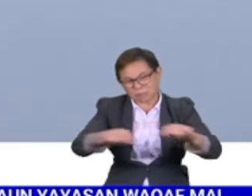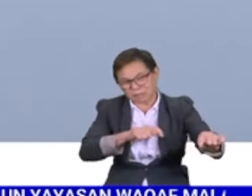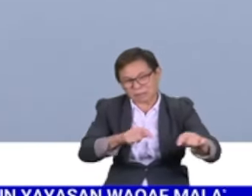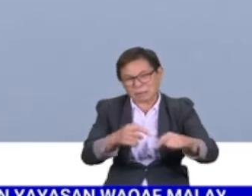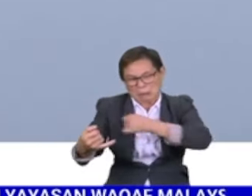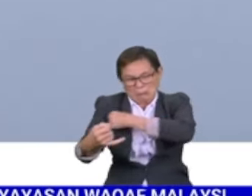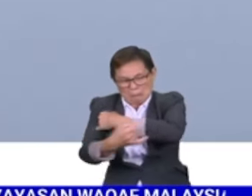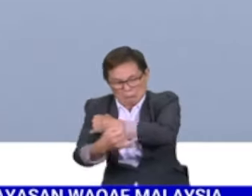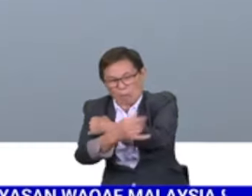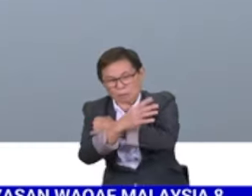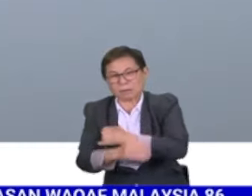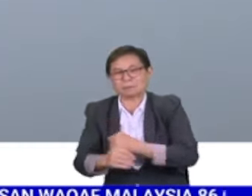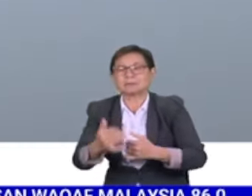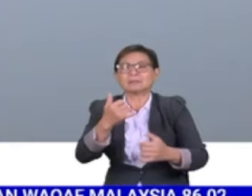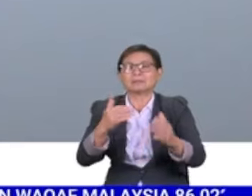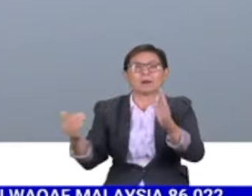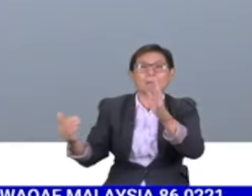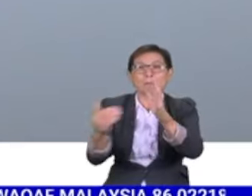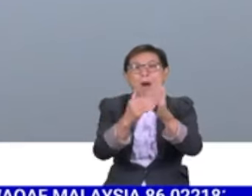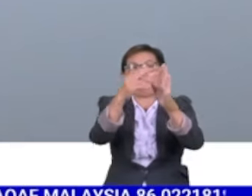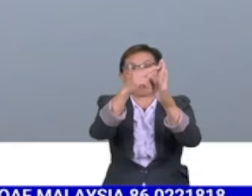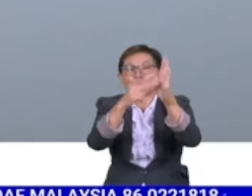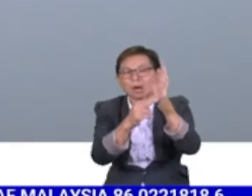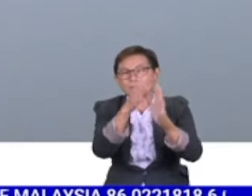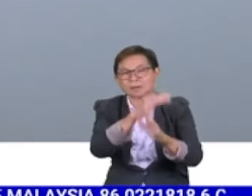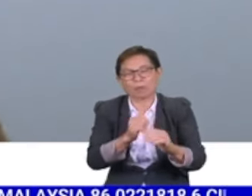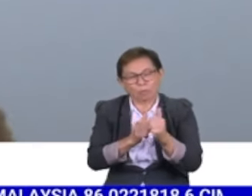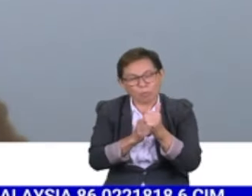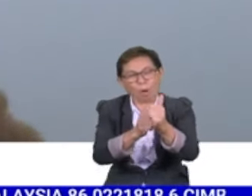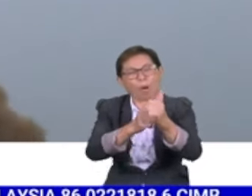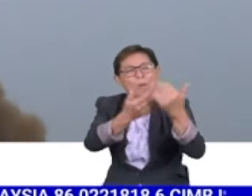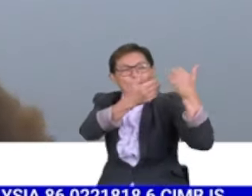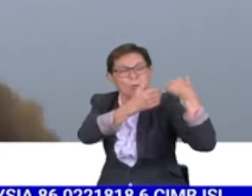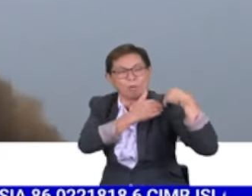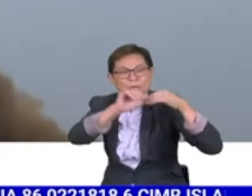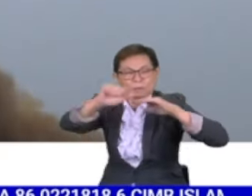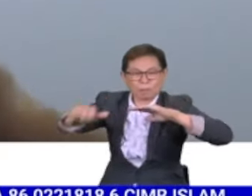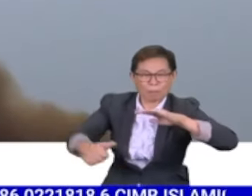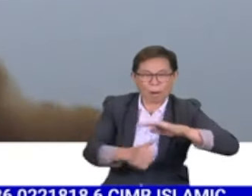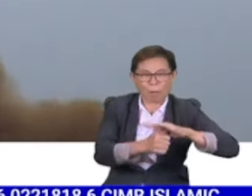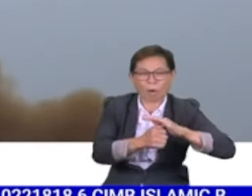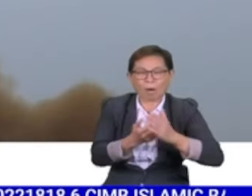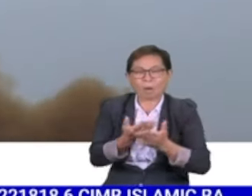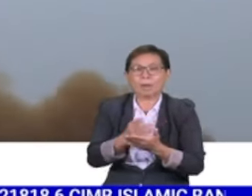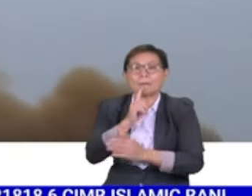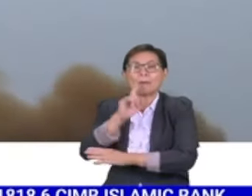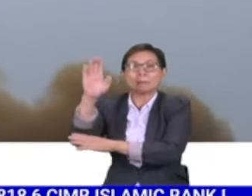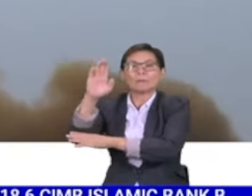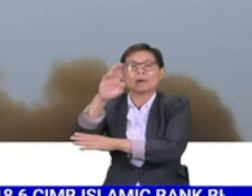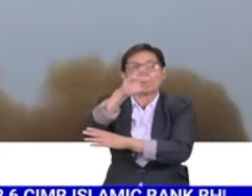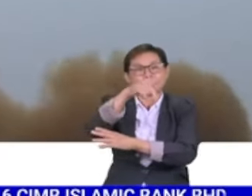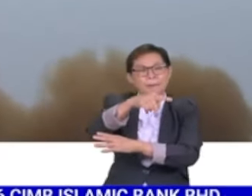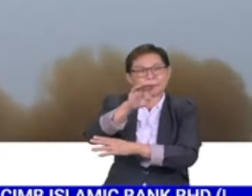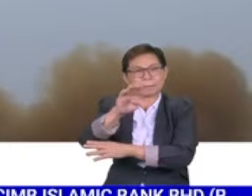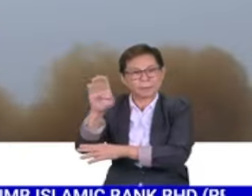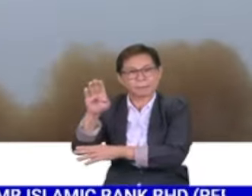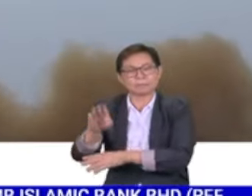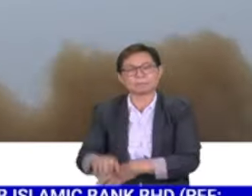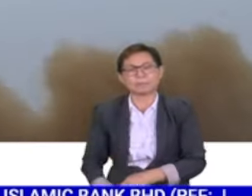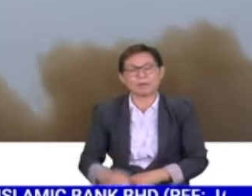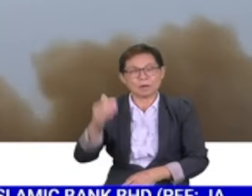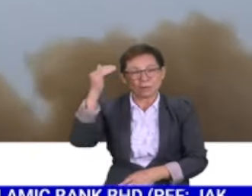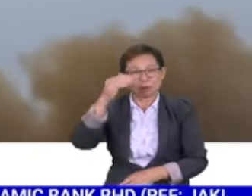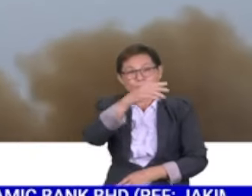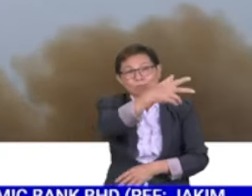tindakan provokatif dan menyalahi undang-undang serta mematuhi kewajipan di bawah resolusi Majlis Keselamatan PBB.